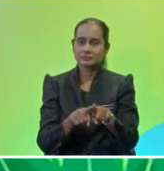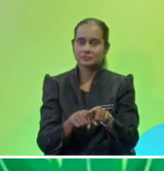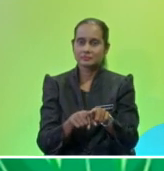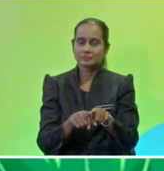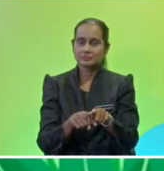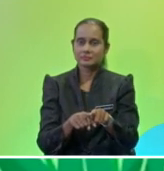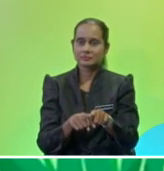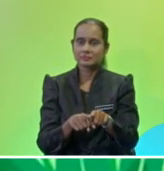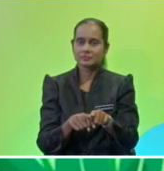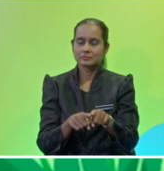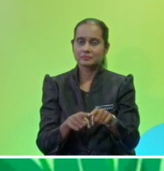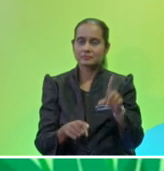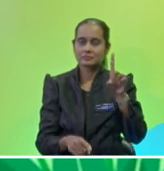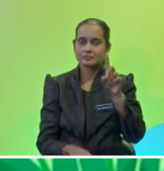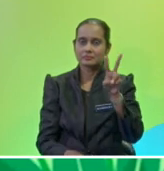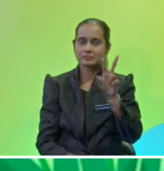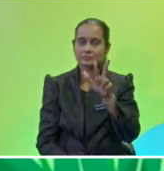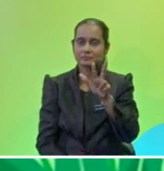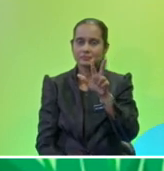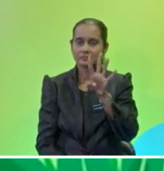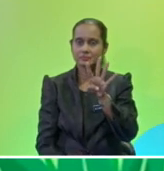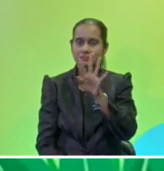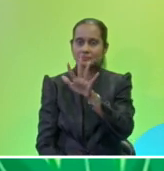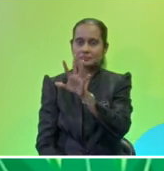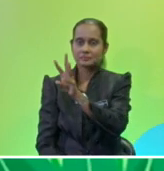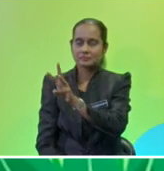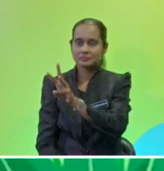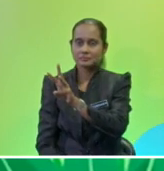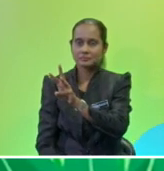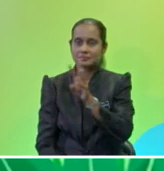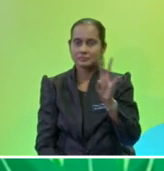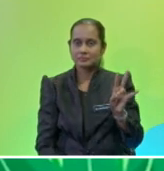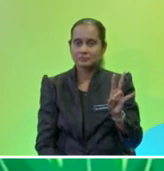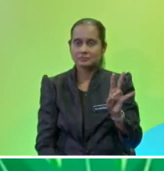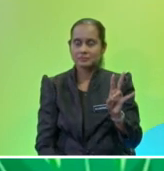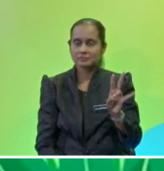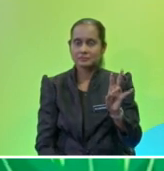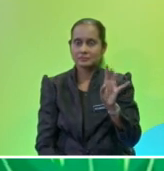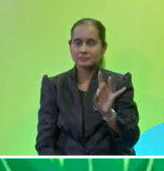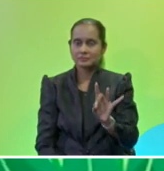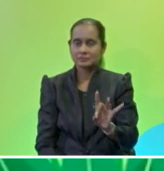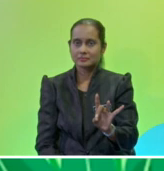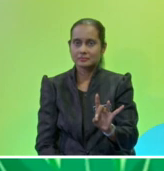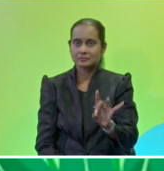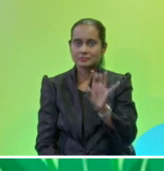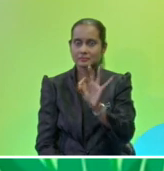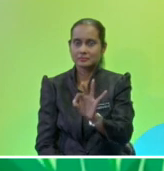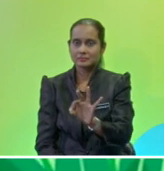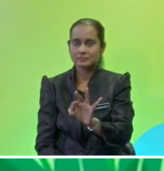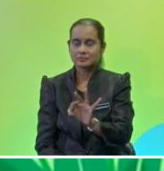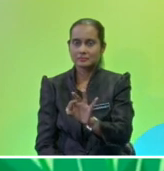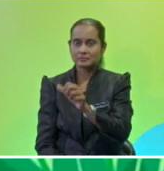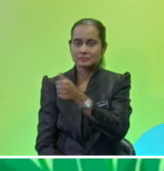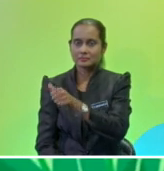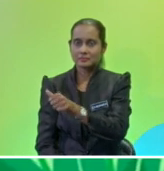+ 5 1 2 3 4 5 6 7 8 9